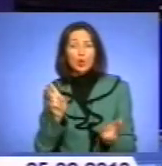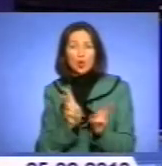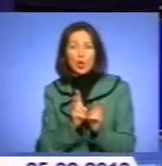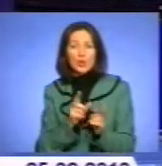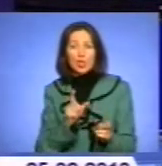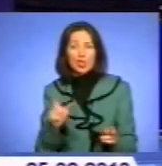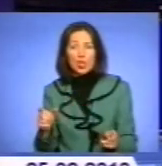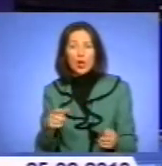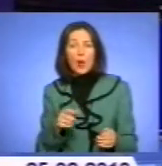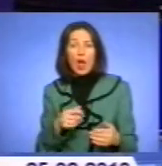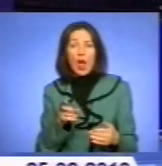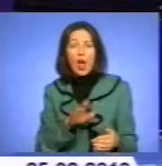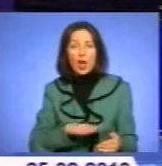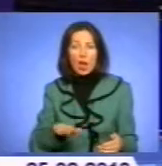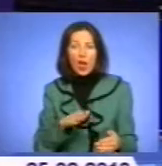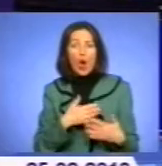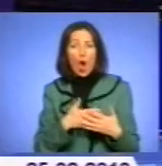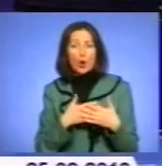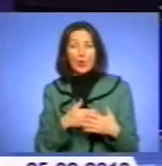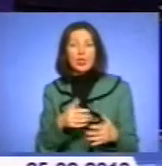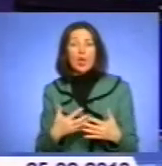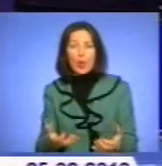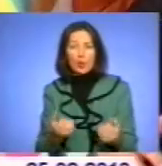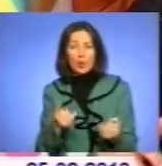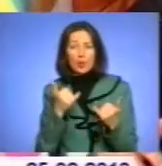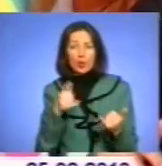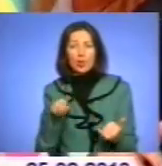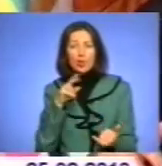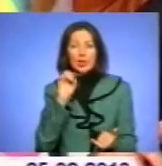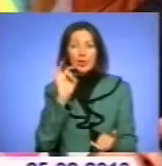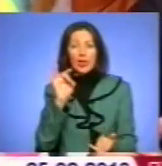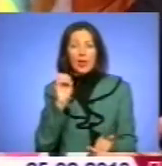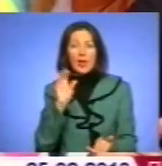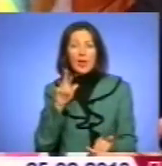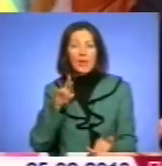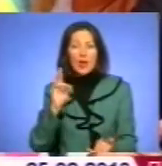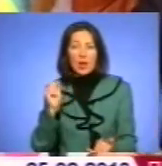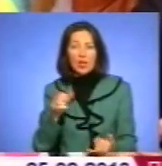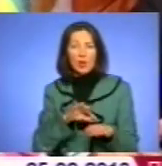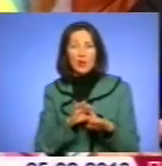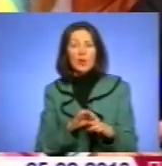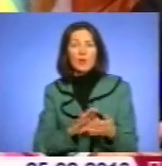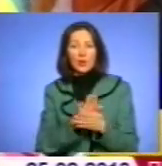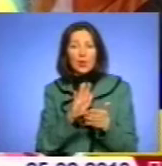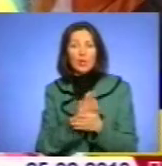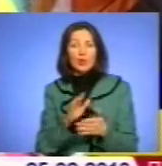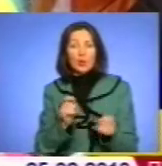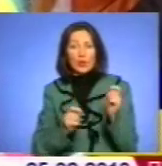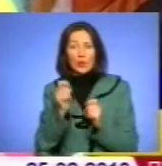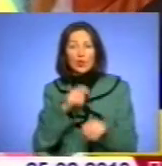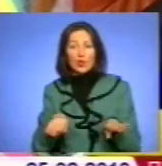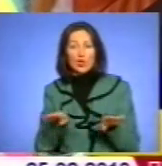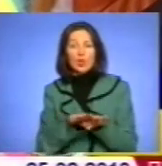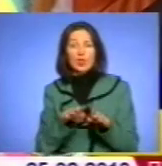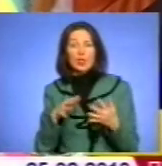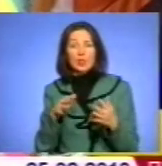приймальнях. Сьогодні Василь Деревляний провів прес-конференцію. Закрити садочок, закрити школу, відділення зв'язку